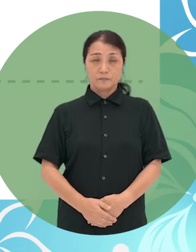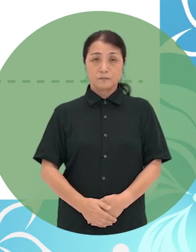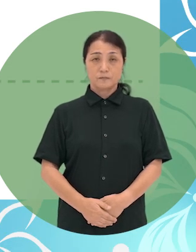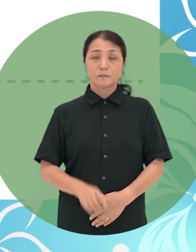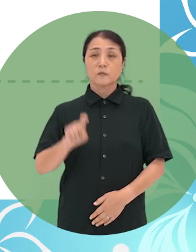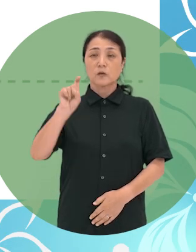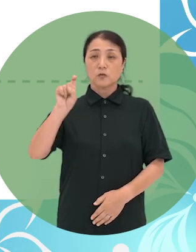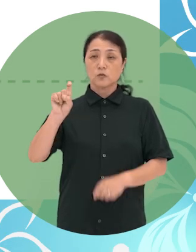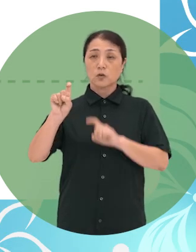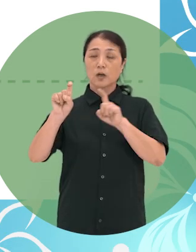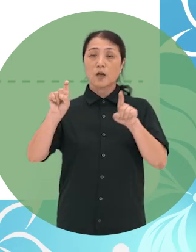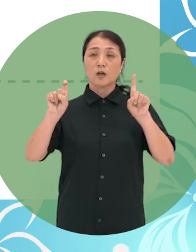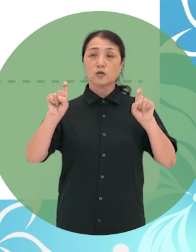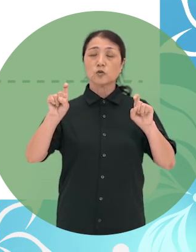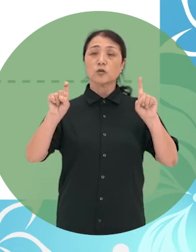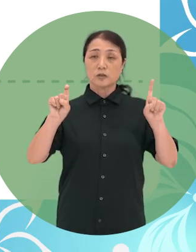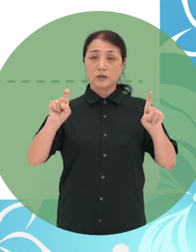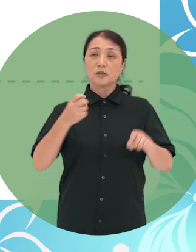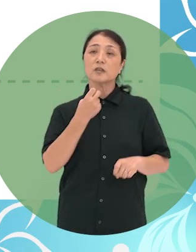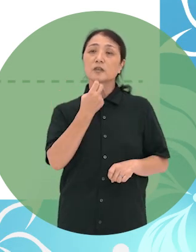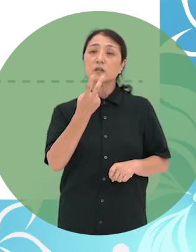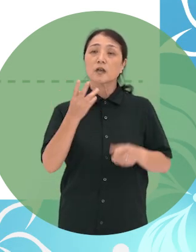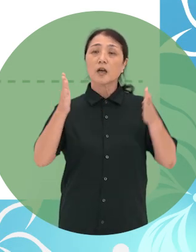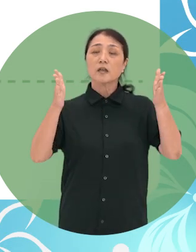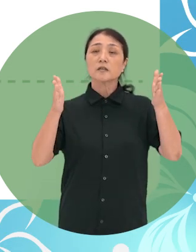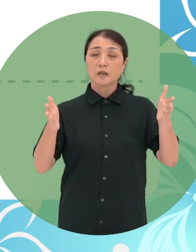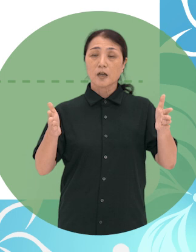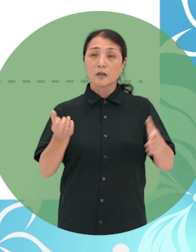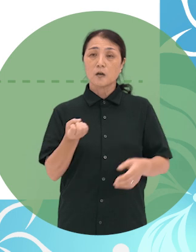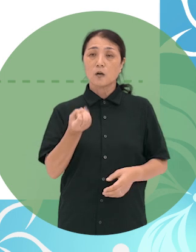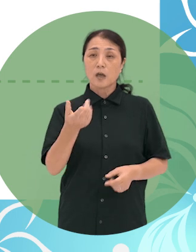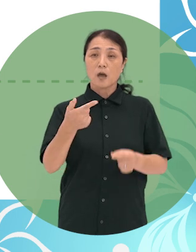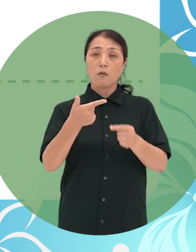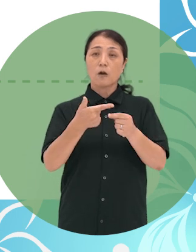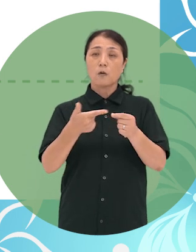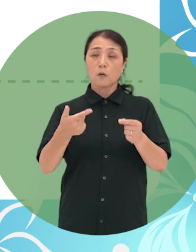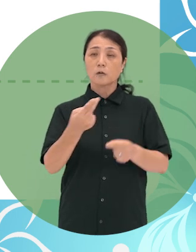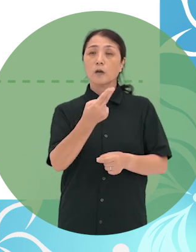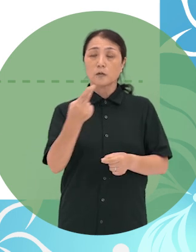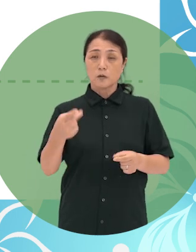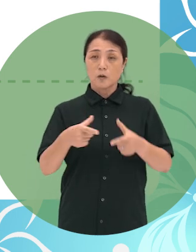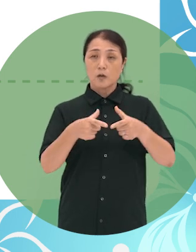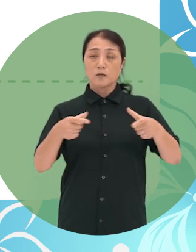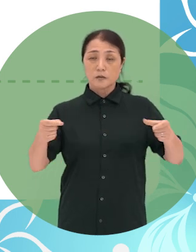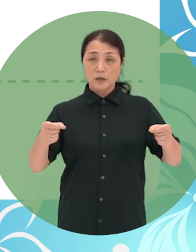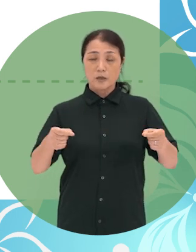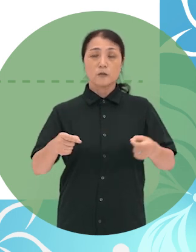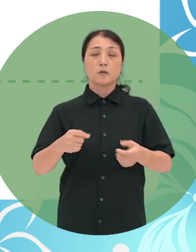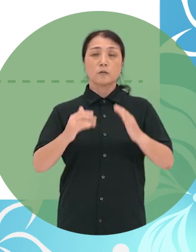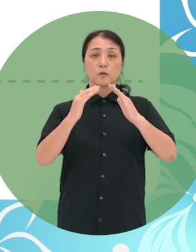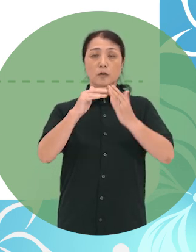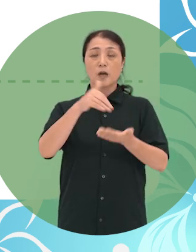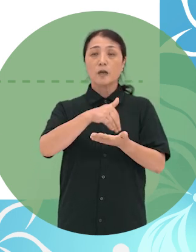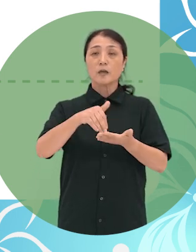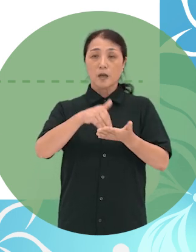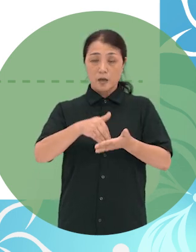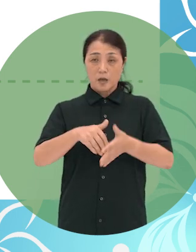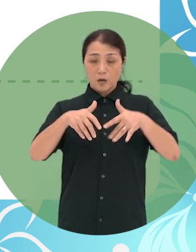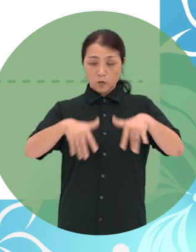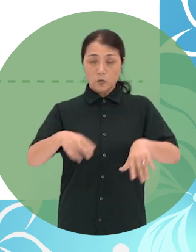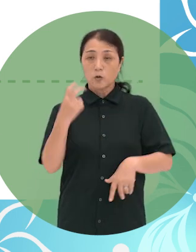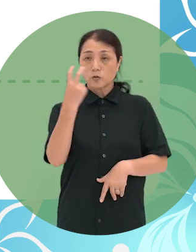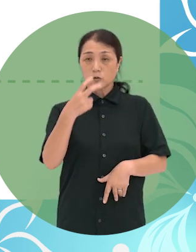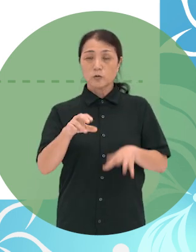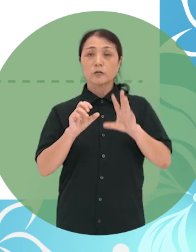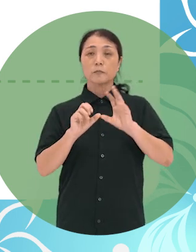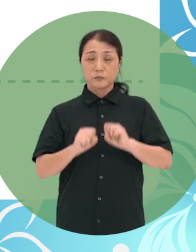10月から11月までの2ヶ月間令和6年度全国家計構造調査を実施します。詳しくは